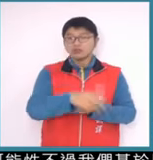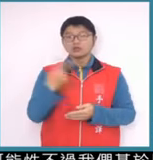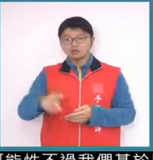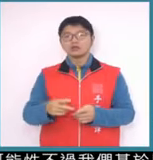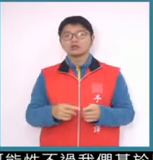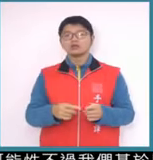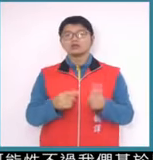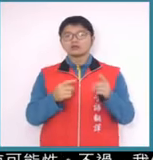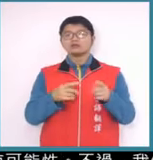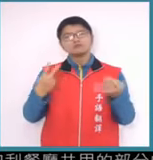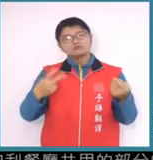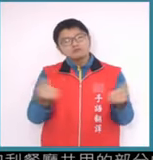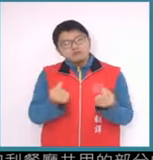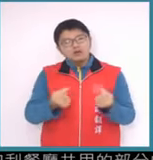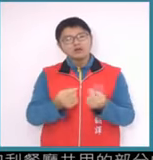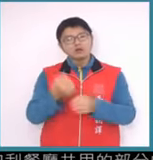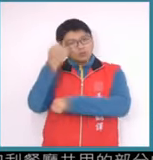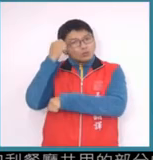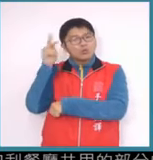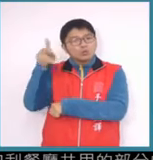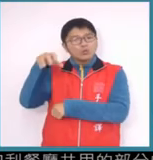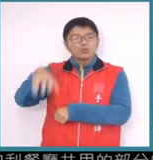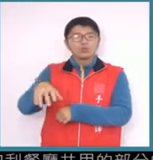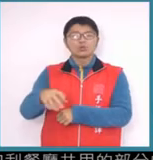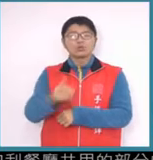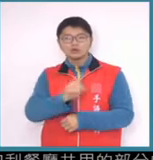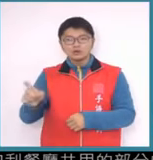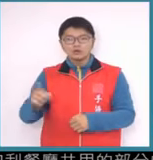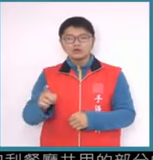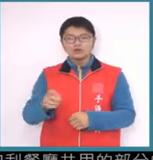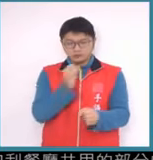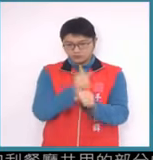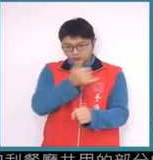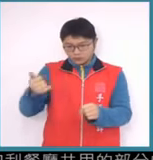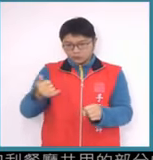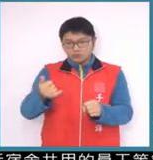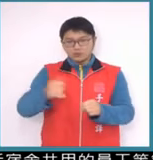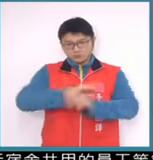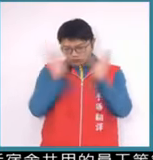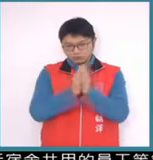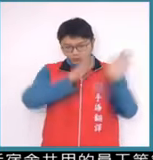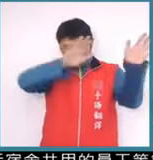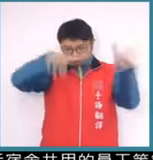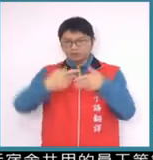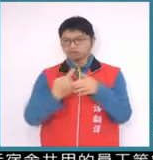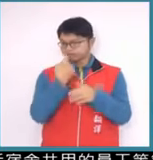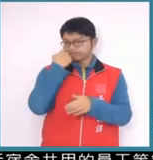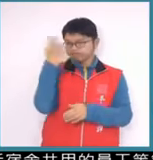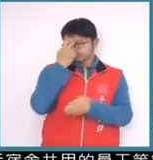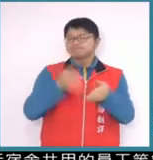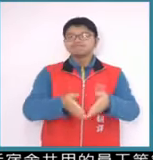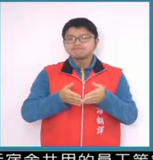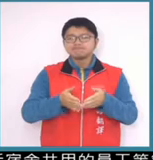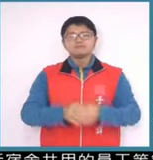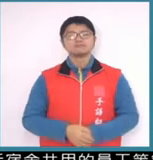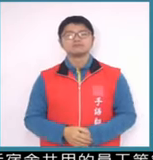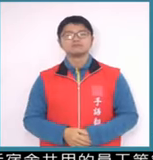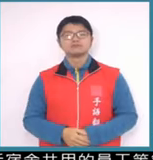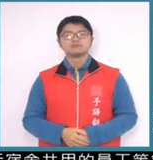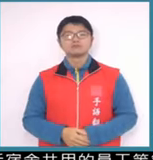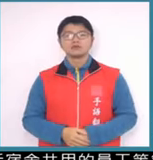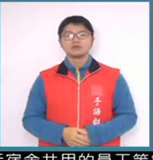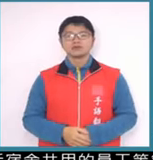工，包括宿舍共用的员工等等，全部都要列为红区来裁剪。因此哦，那么加